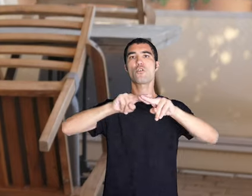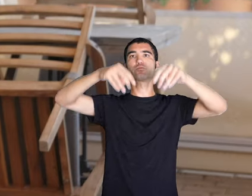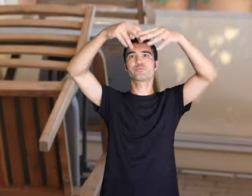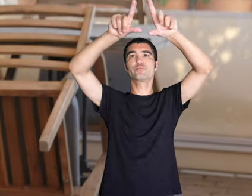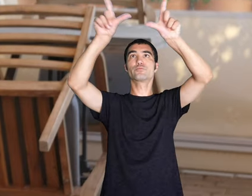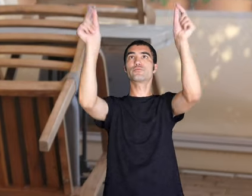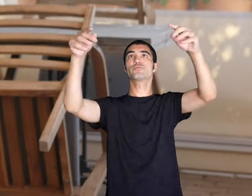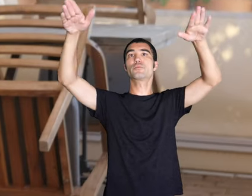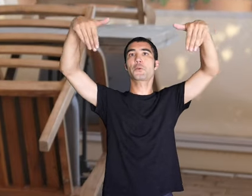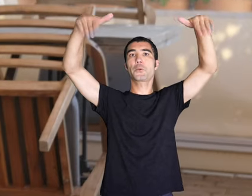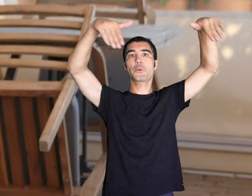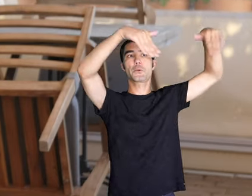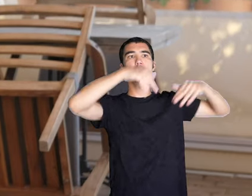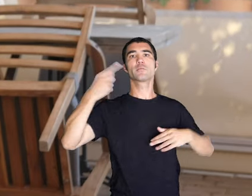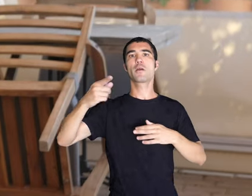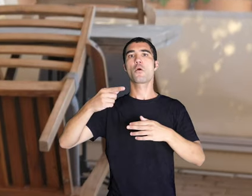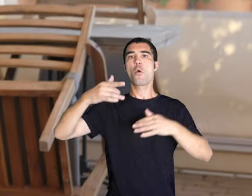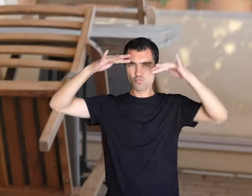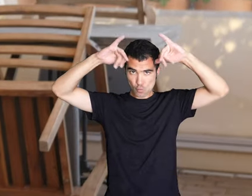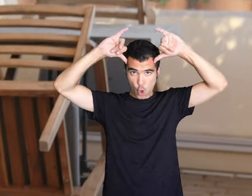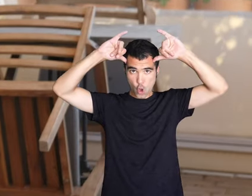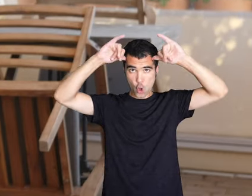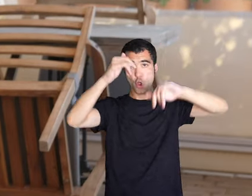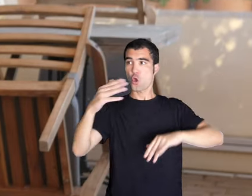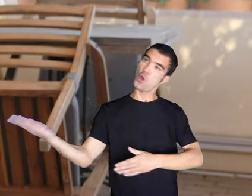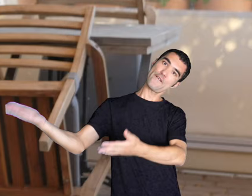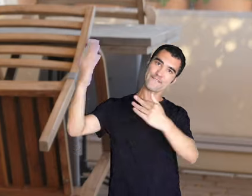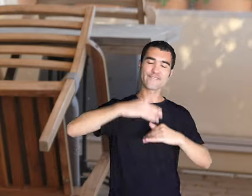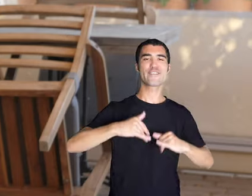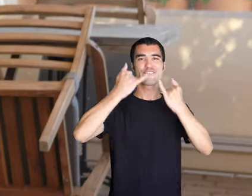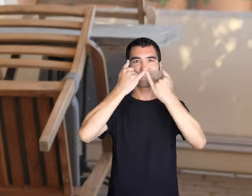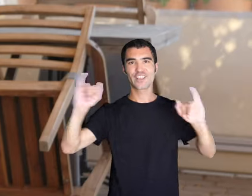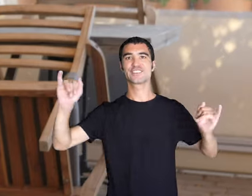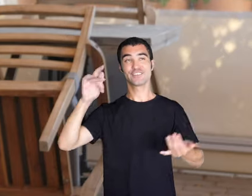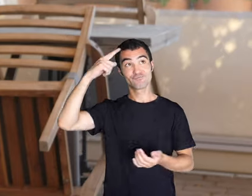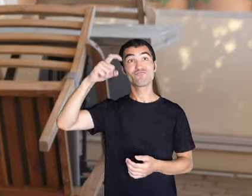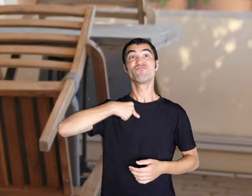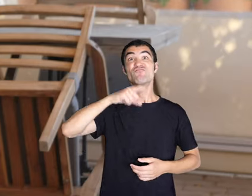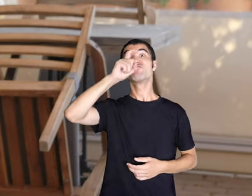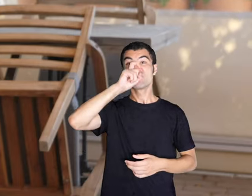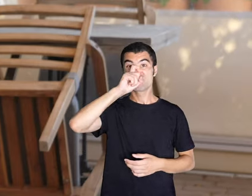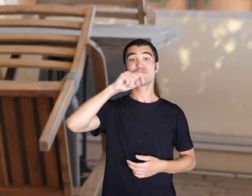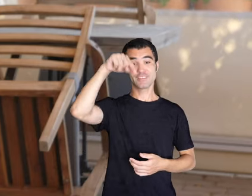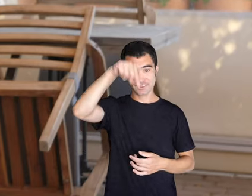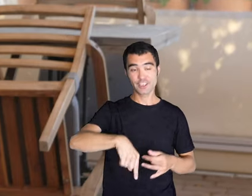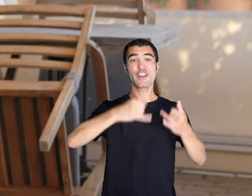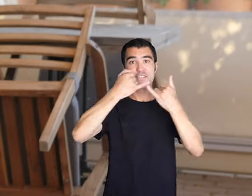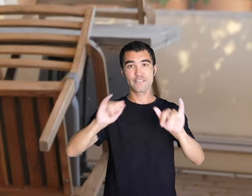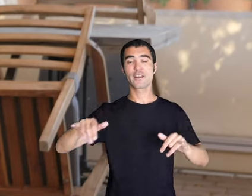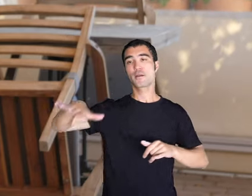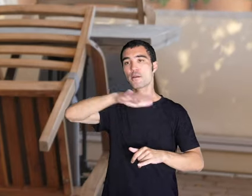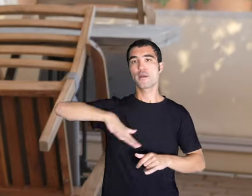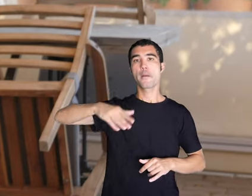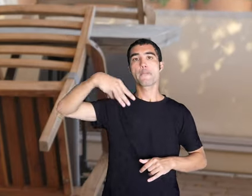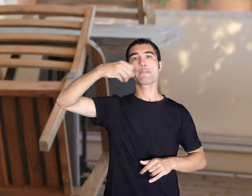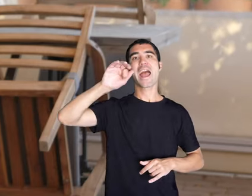i un any o dos van d'un bou. Jo me'n recordo tot això. I després feien les festes aquí en el Marisol, no